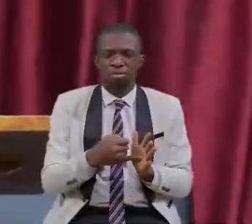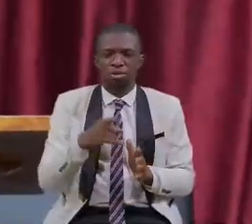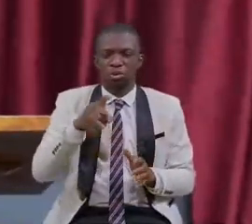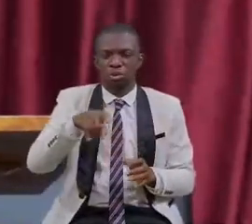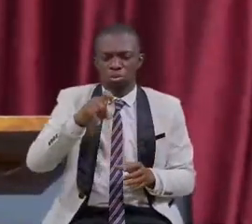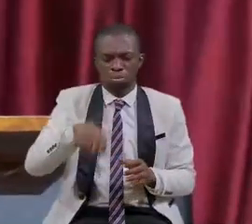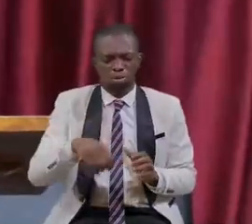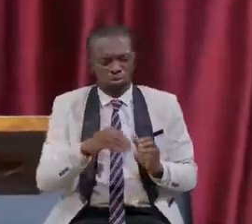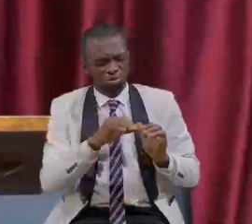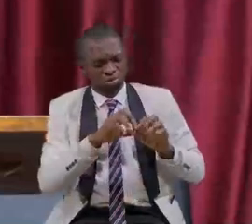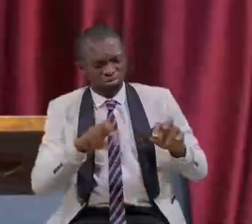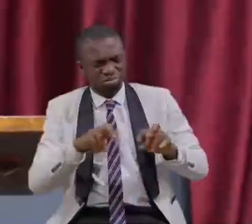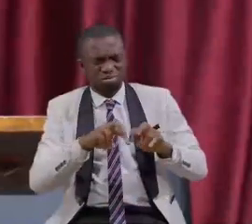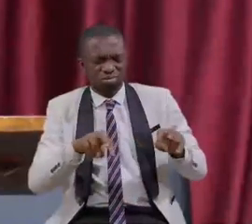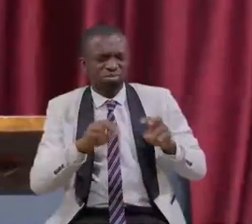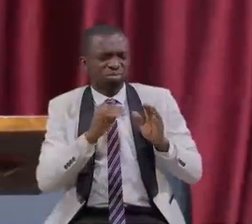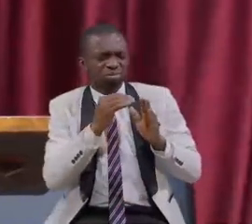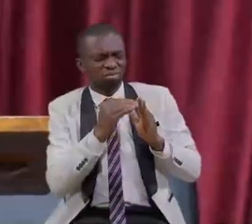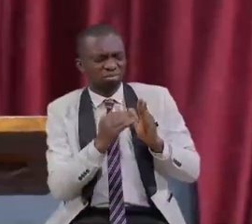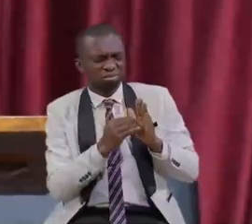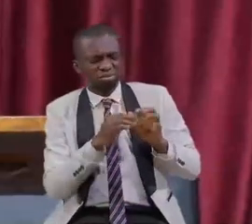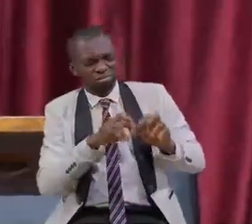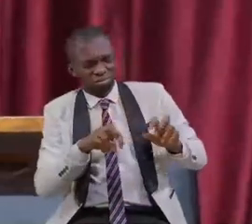l'analyser. Vous devez y méditer.